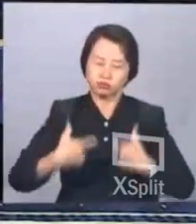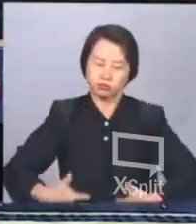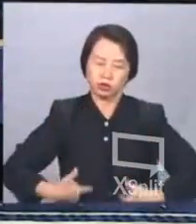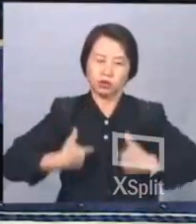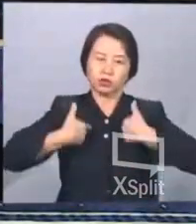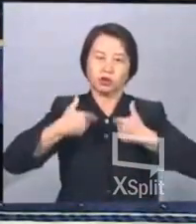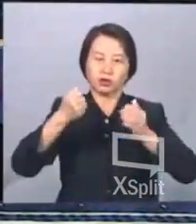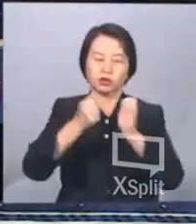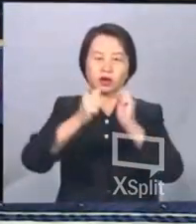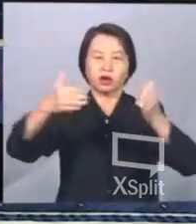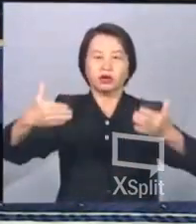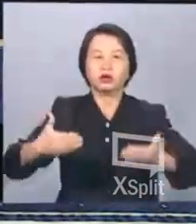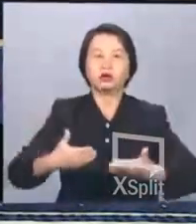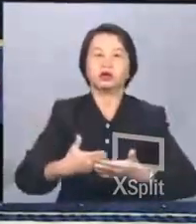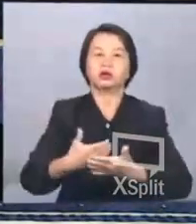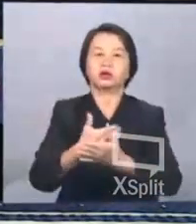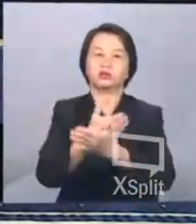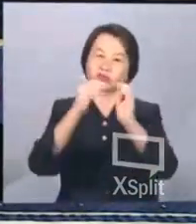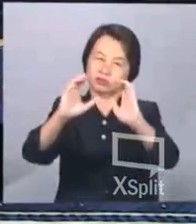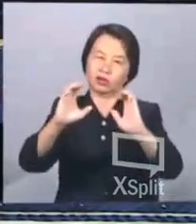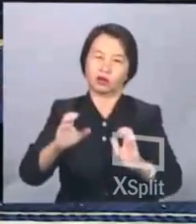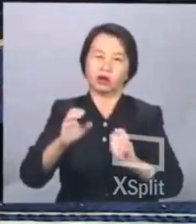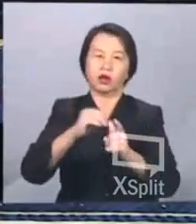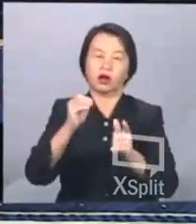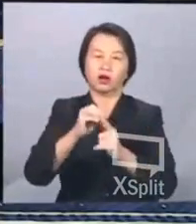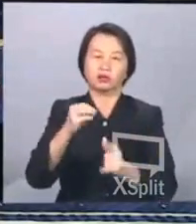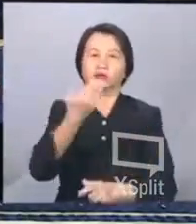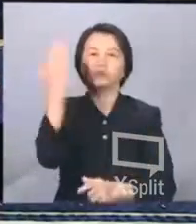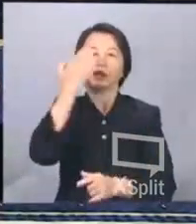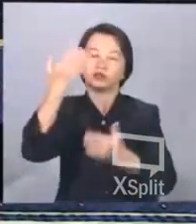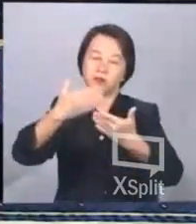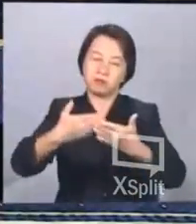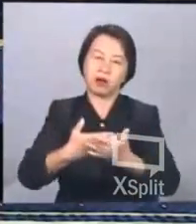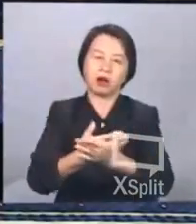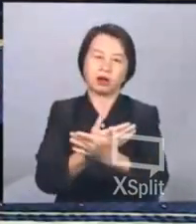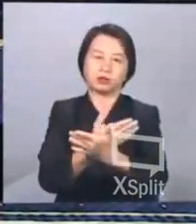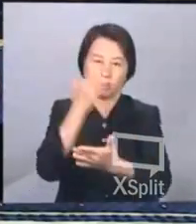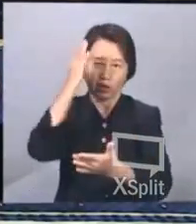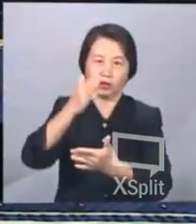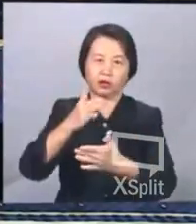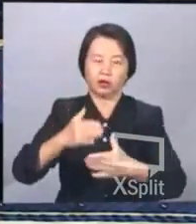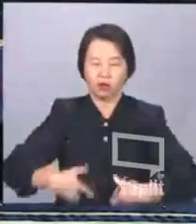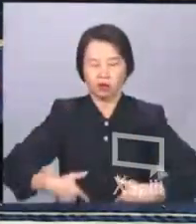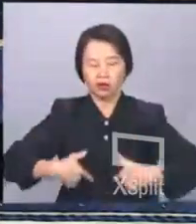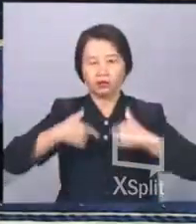the new Normal atau kebiasaan baru new